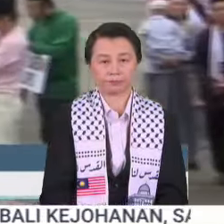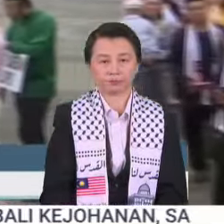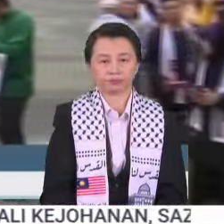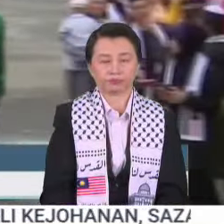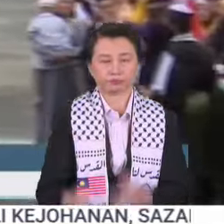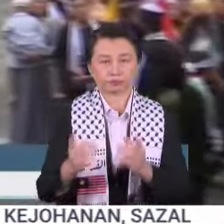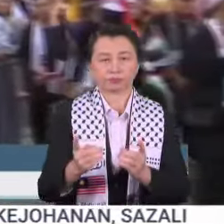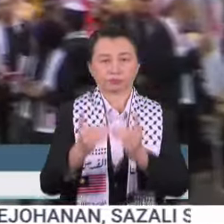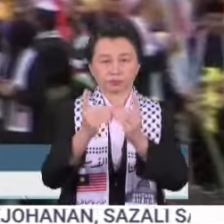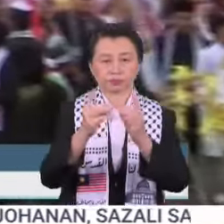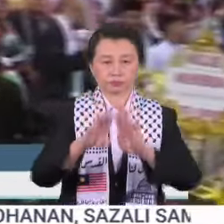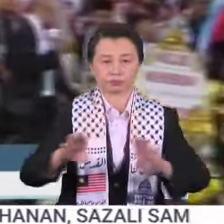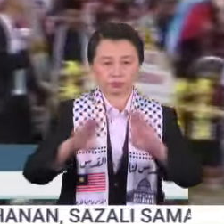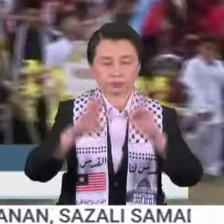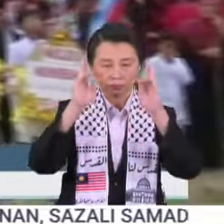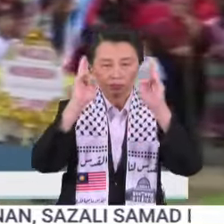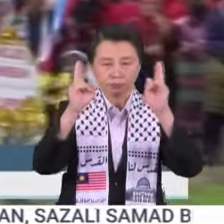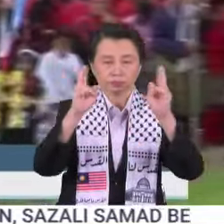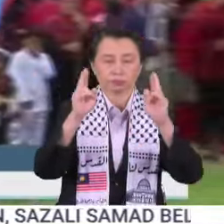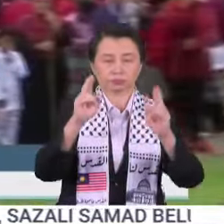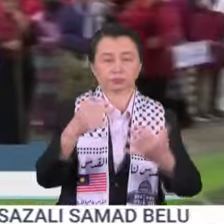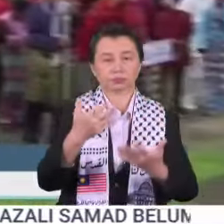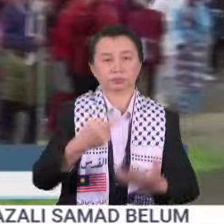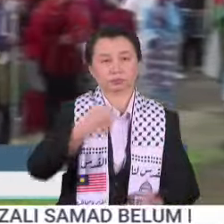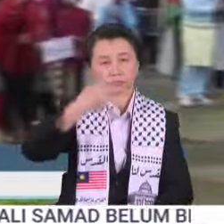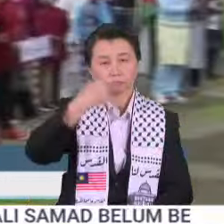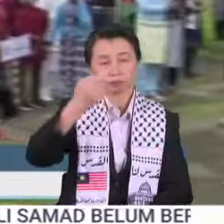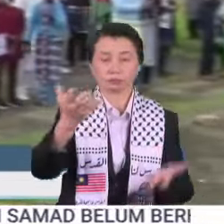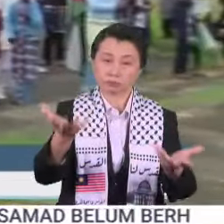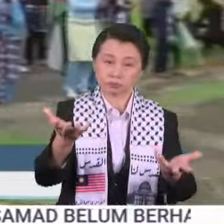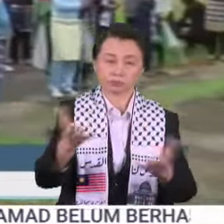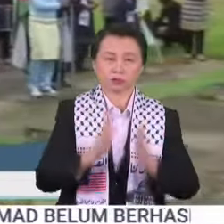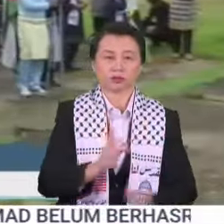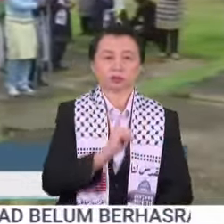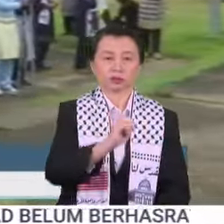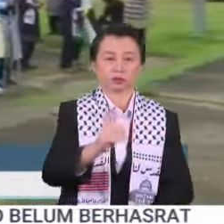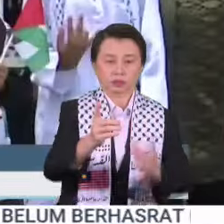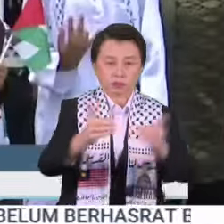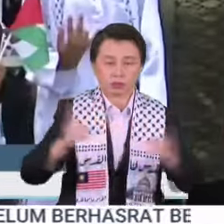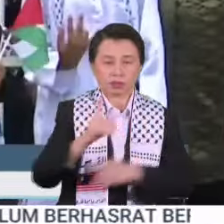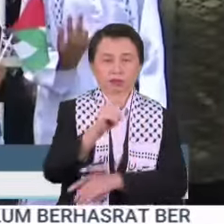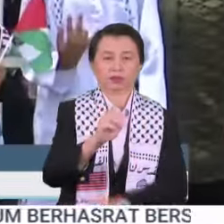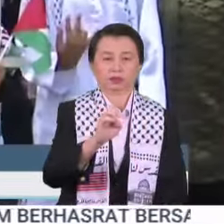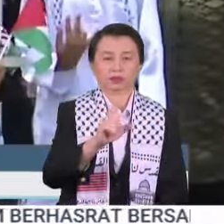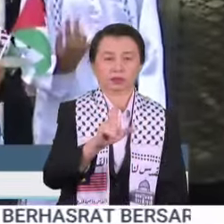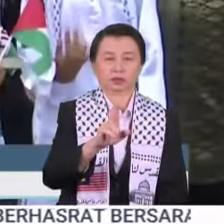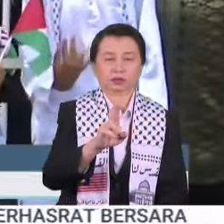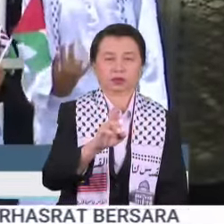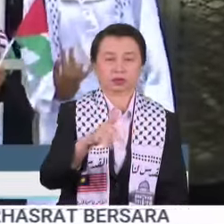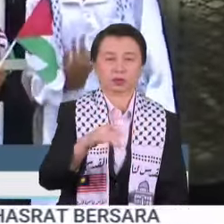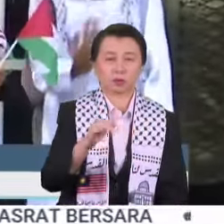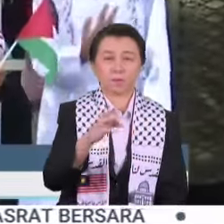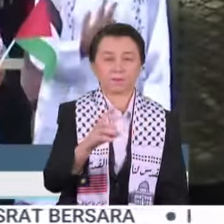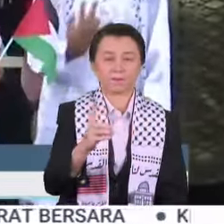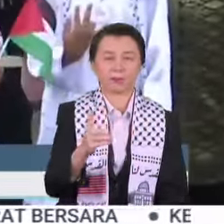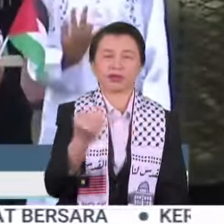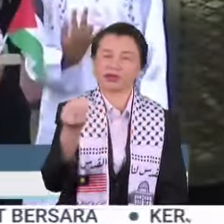Ketika ditemui pemberita, Ustaz Abdul Razak Hamdin berkata walaupun umat Islam di daerah Telupit adalah minoriti,